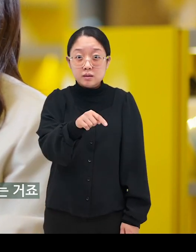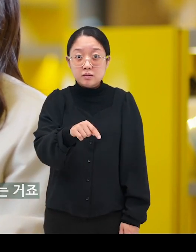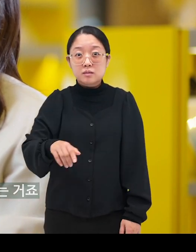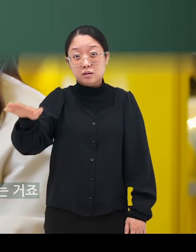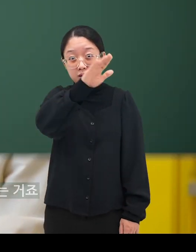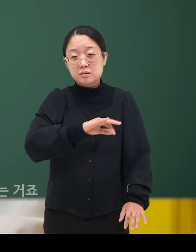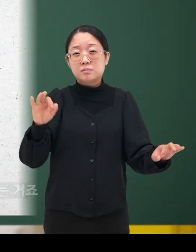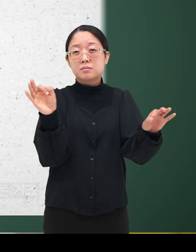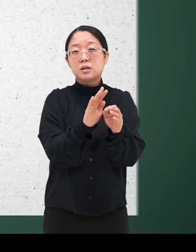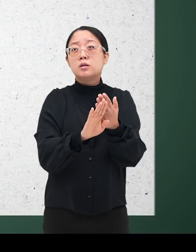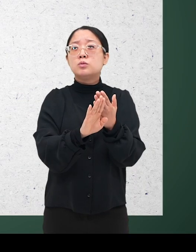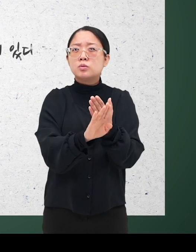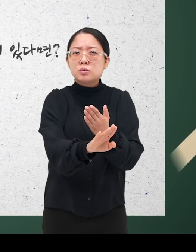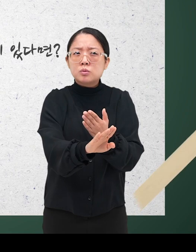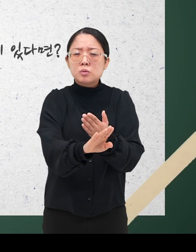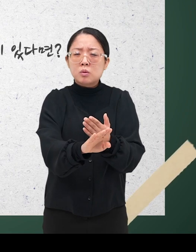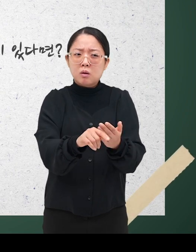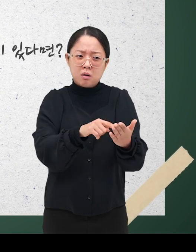현실이라는 거죠.